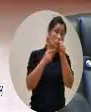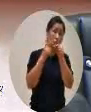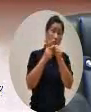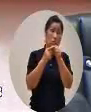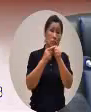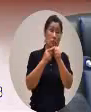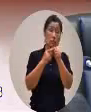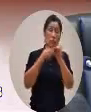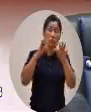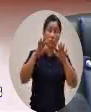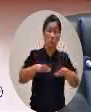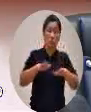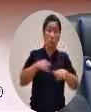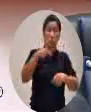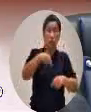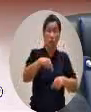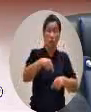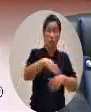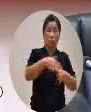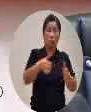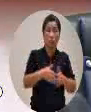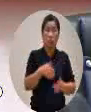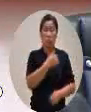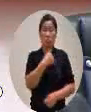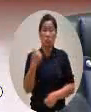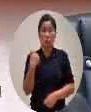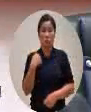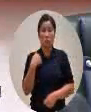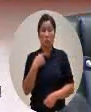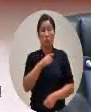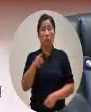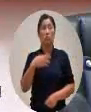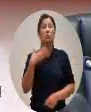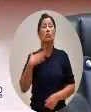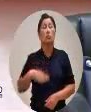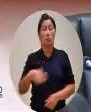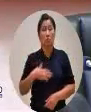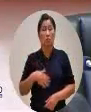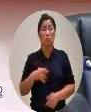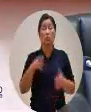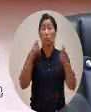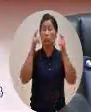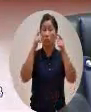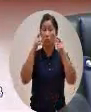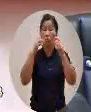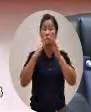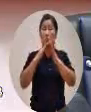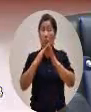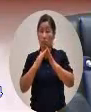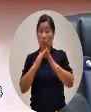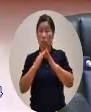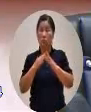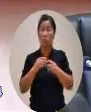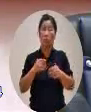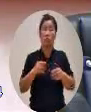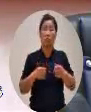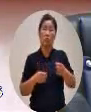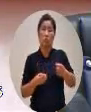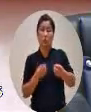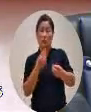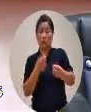希望在這方面能夠有所一些了解比如說我們高雄高豪球場